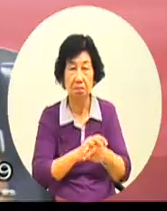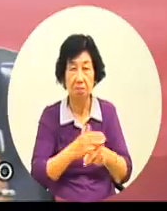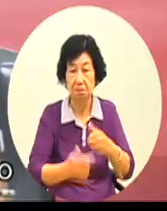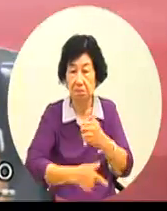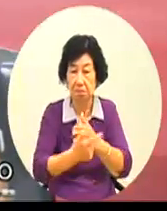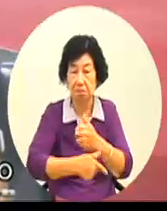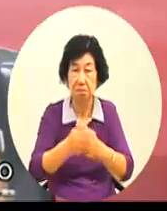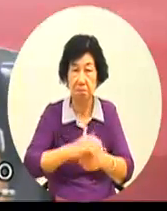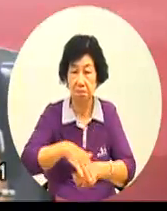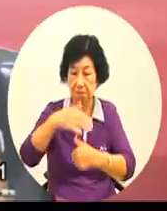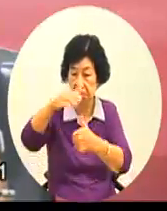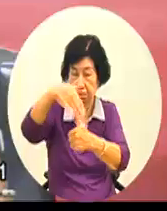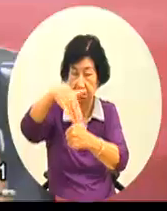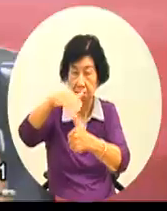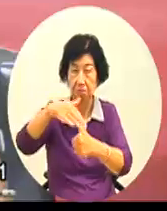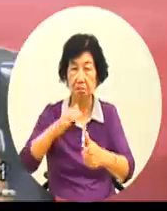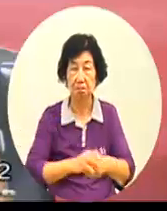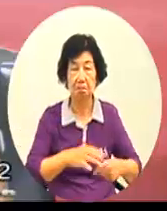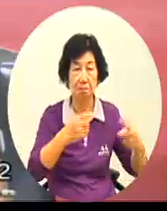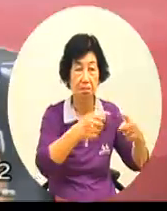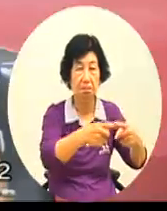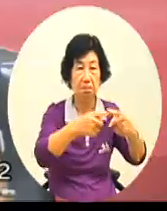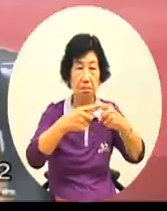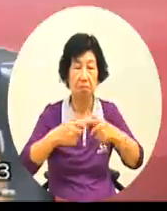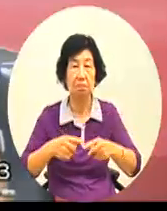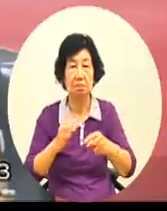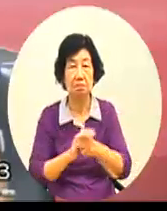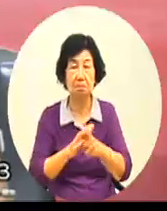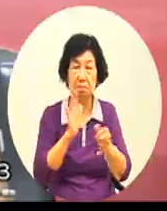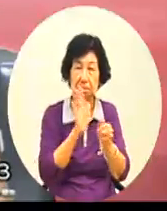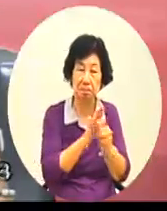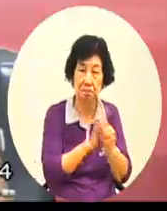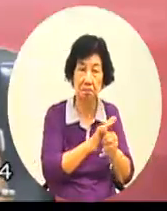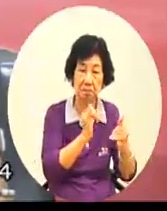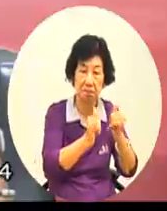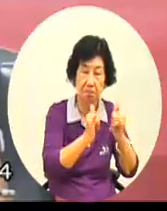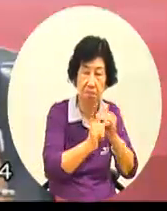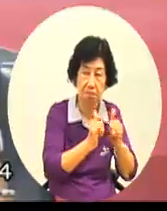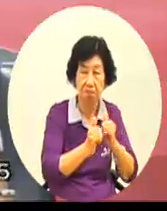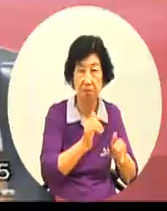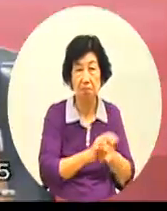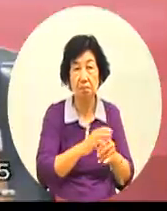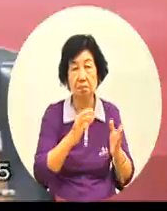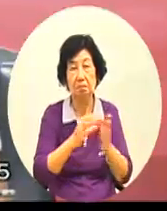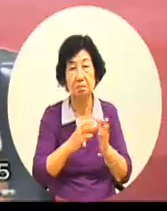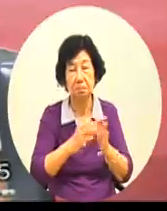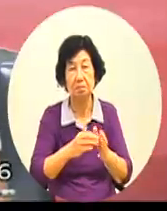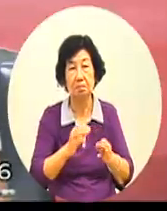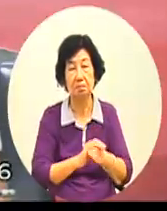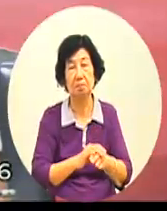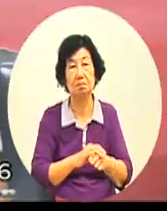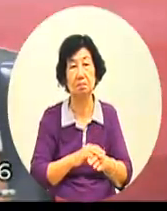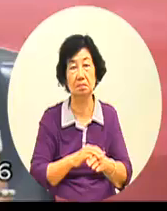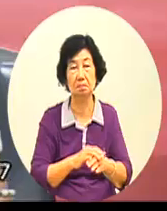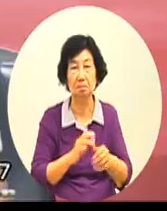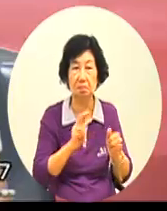人，培育这个招募这样的人，让社会局来培育，来照顾高雄市需要照顾的